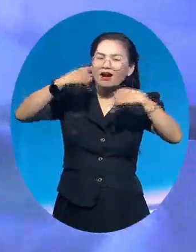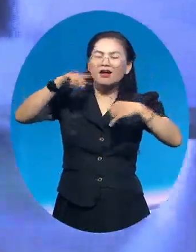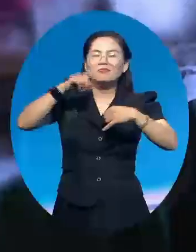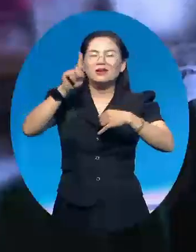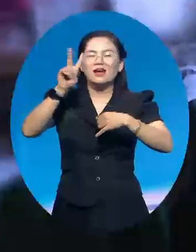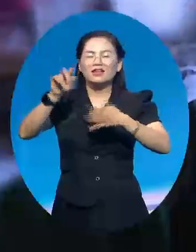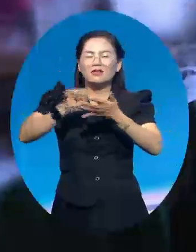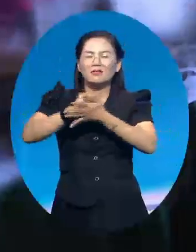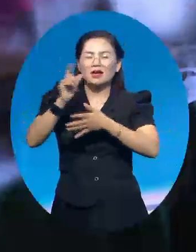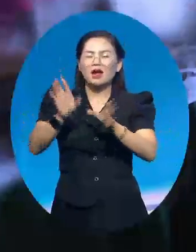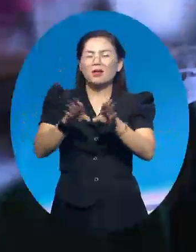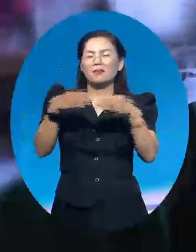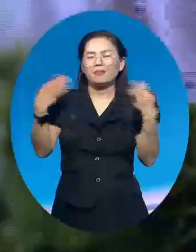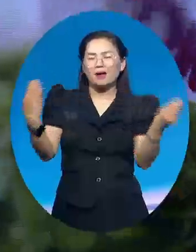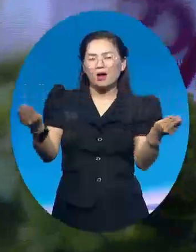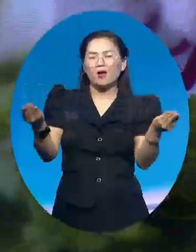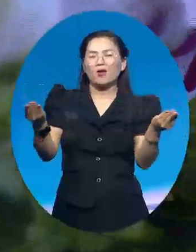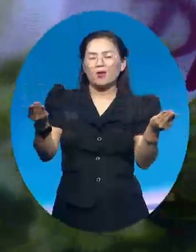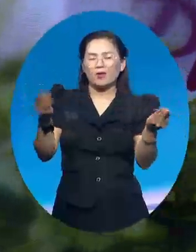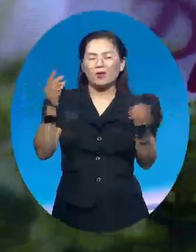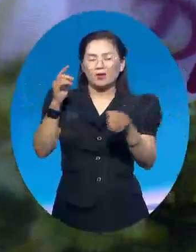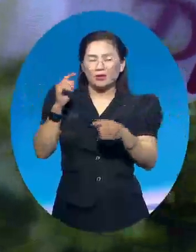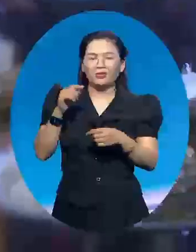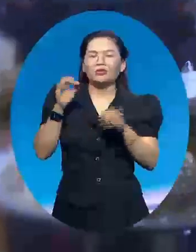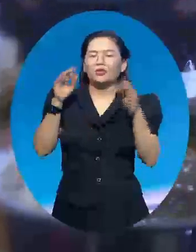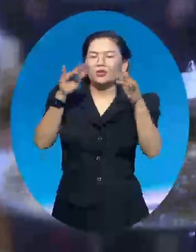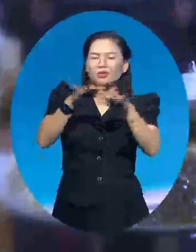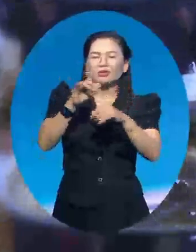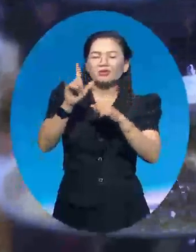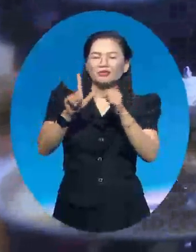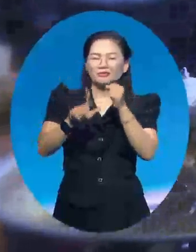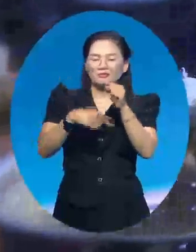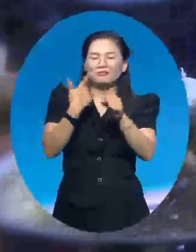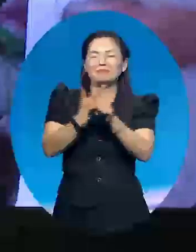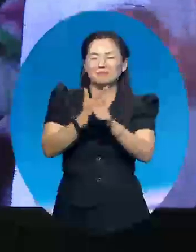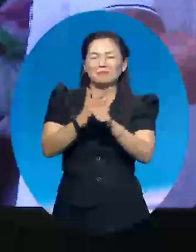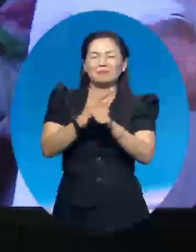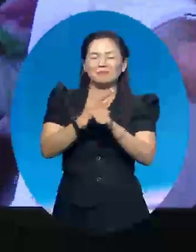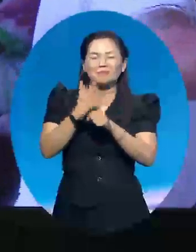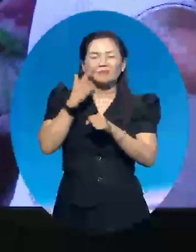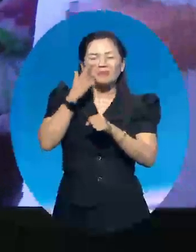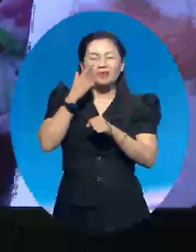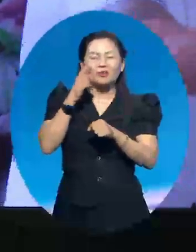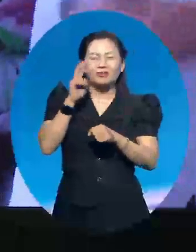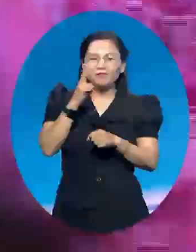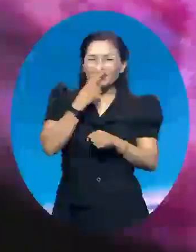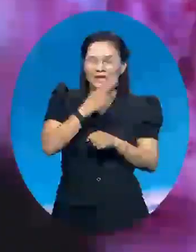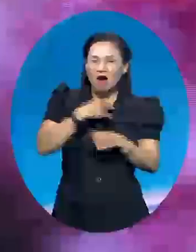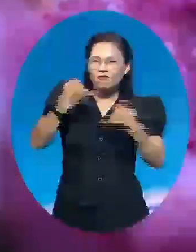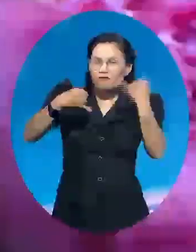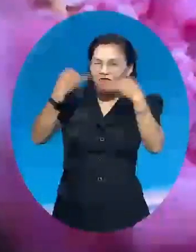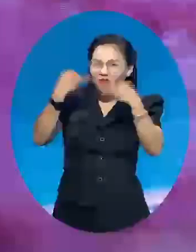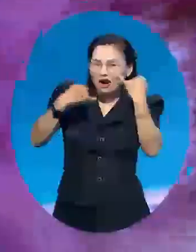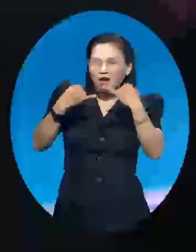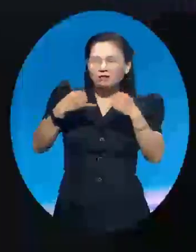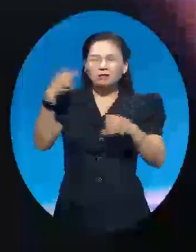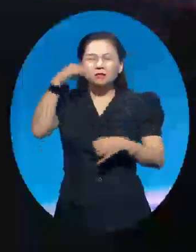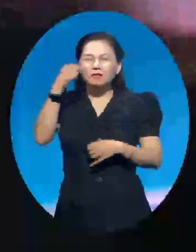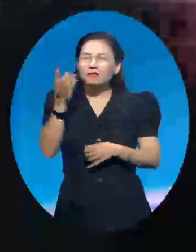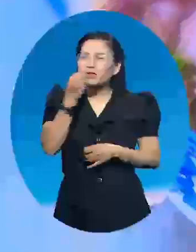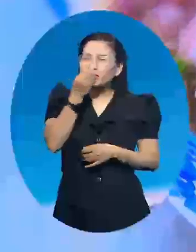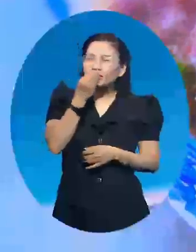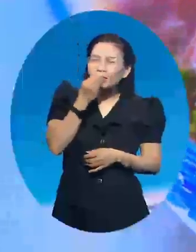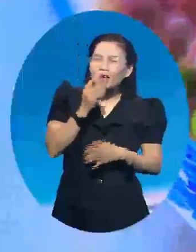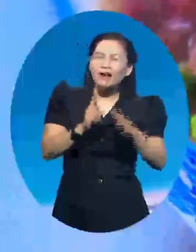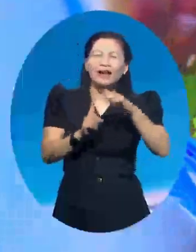do báo Tuổi Trẻ tổ chức bước sang năm thứ 7. Việt Nam Phở Festival 2023 sẽ mang đến cho người dân Nhật Bản những giá